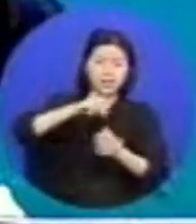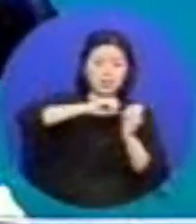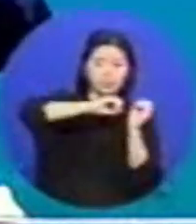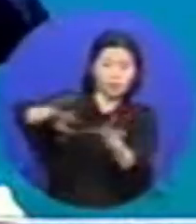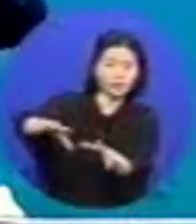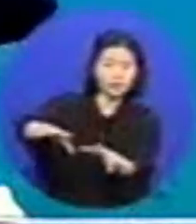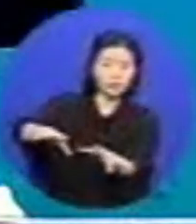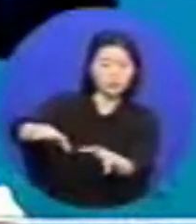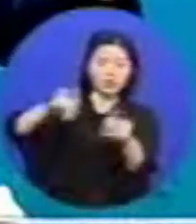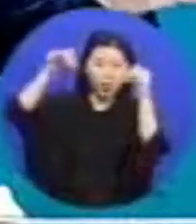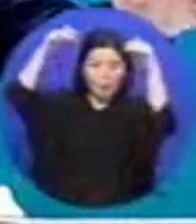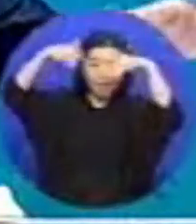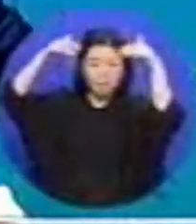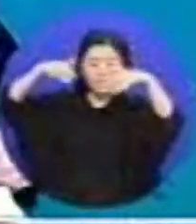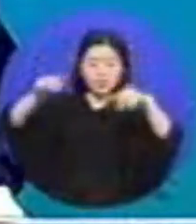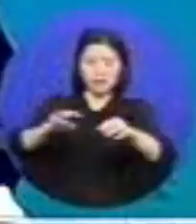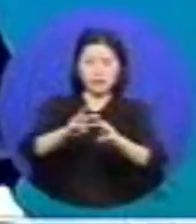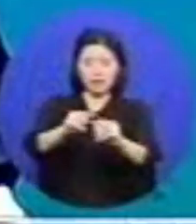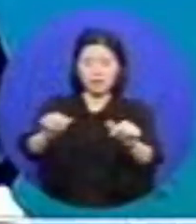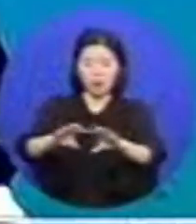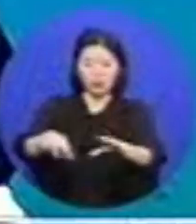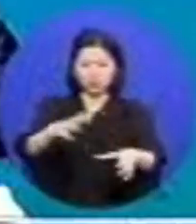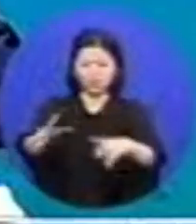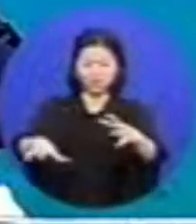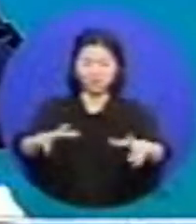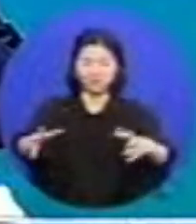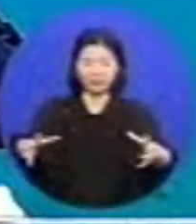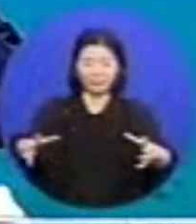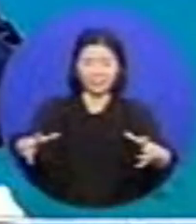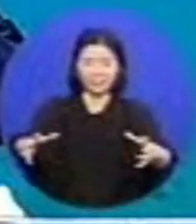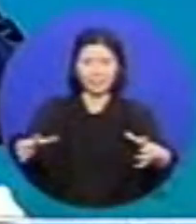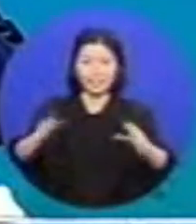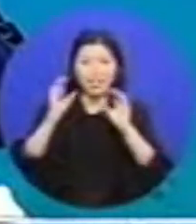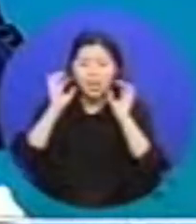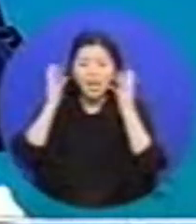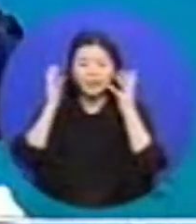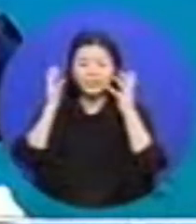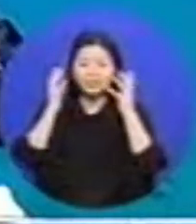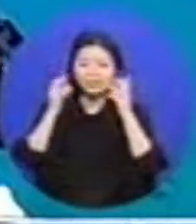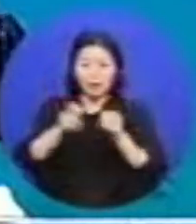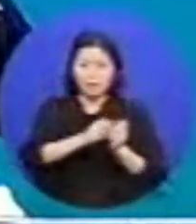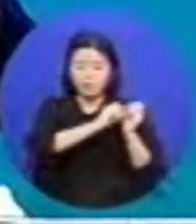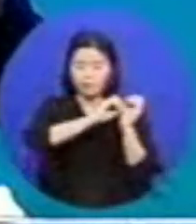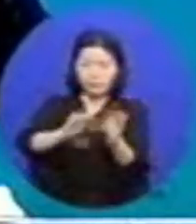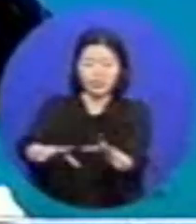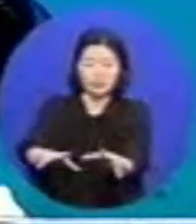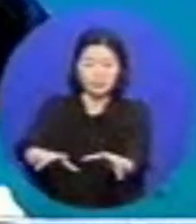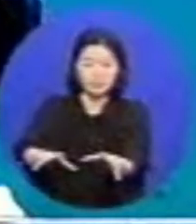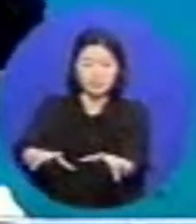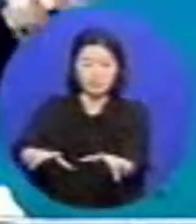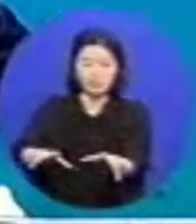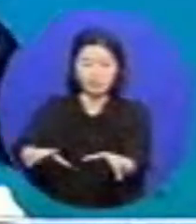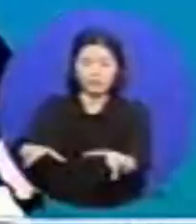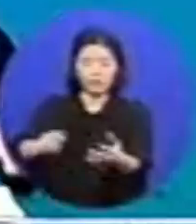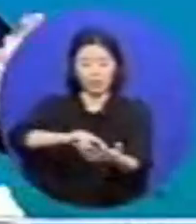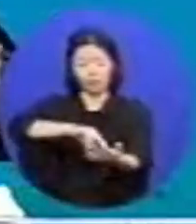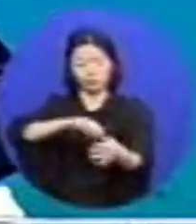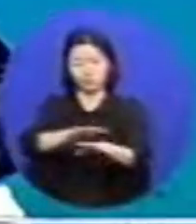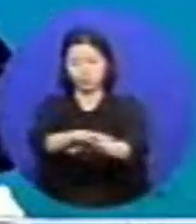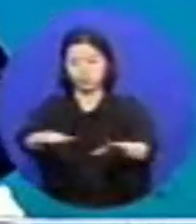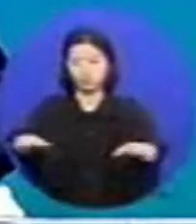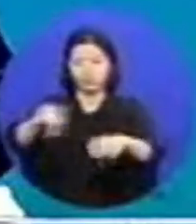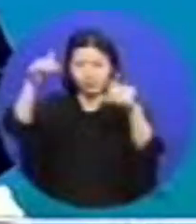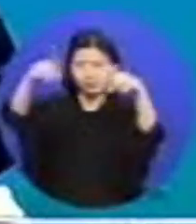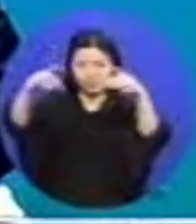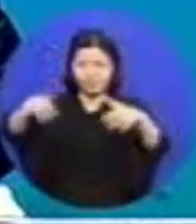내려서 다 진흙덩이가 돼 있는 마당에 그냥 할머니가 내던진 바람에 마당에 그냥 비